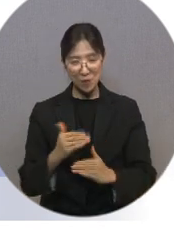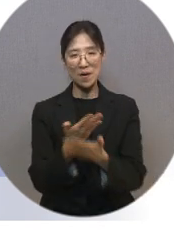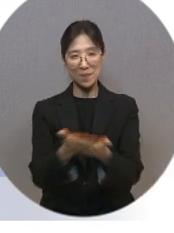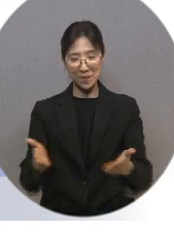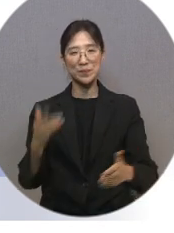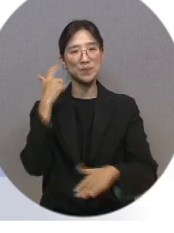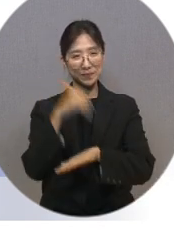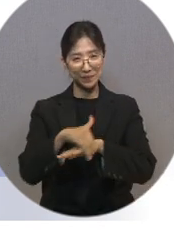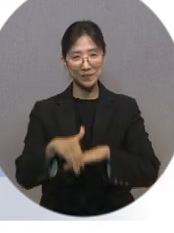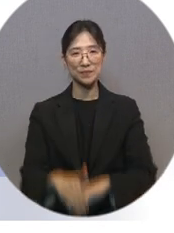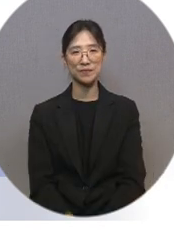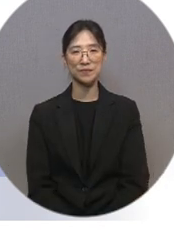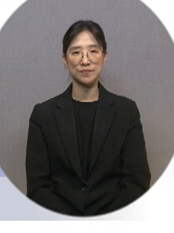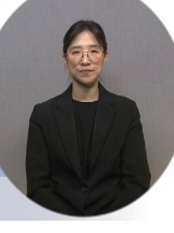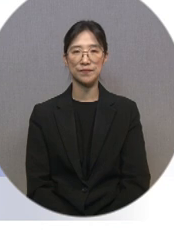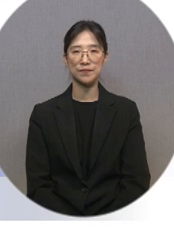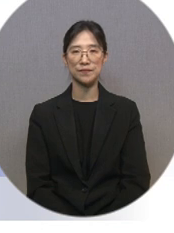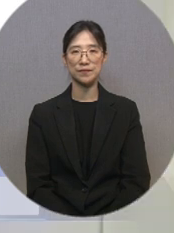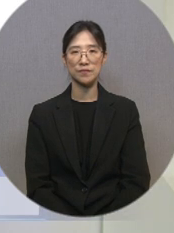배포할 예정입니다